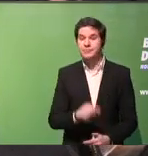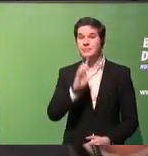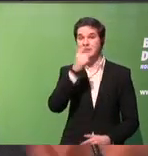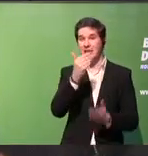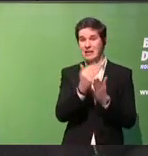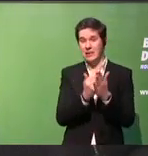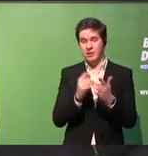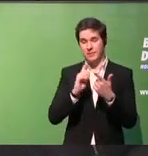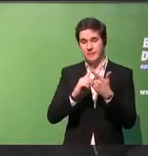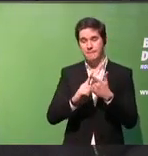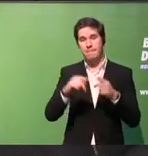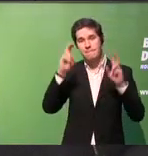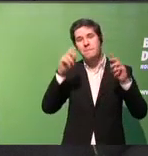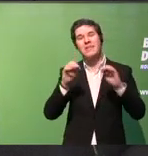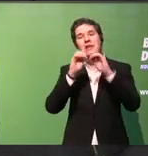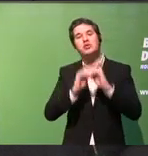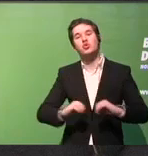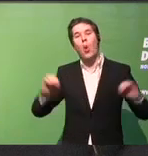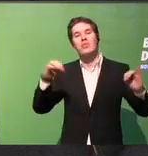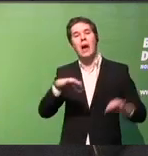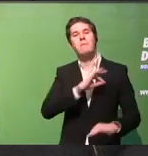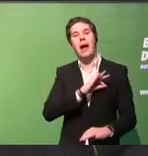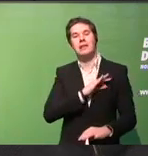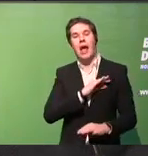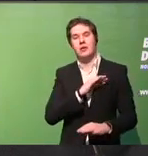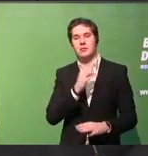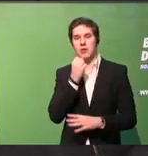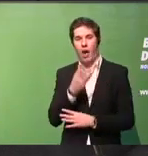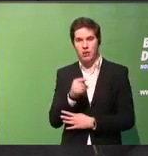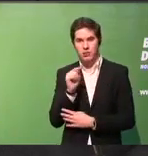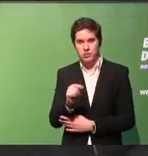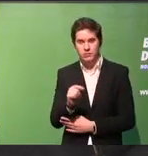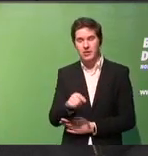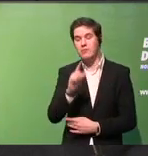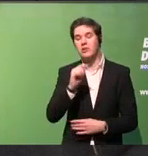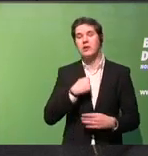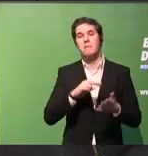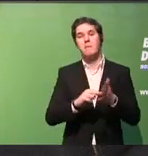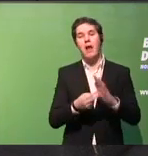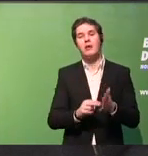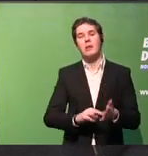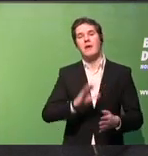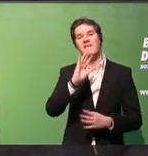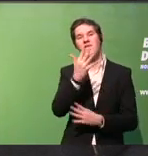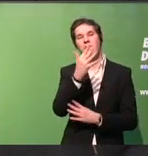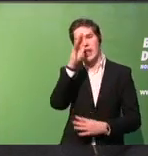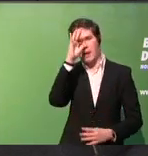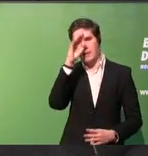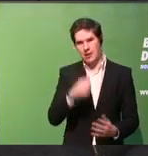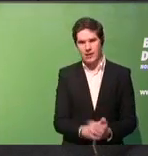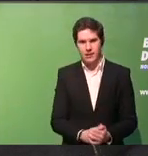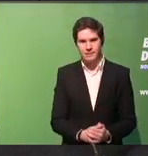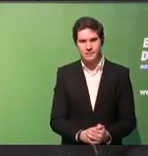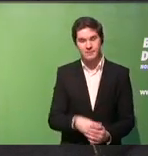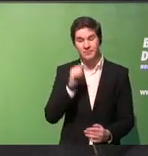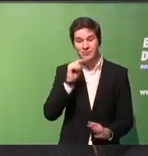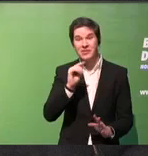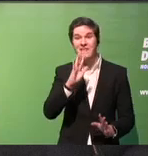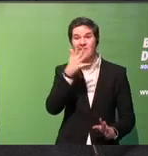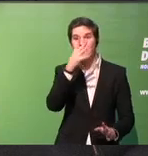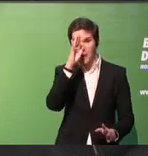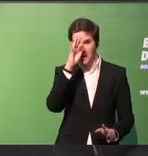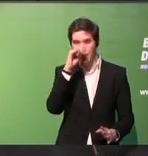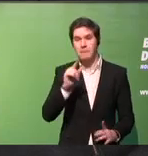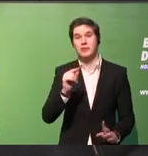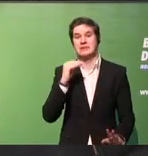ein Sonderparteitag, den wir machen werden, und zwar am 5. April. Der 5. April ist ein Samstag